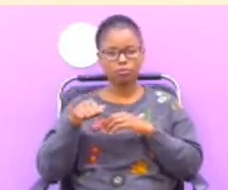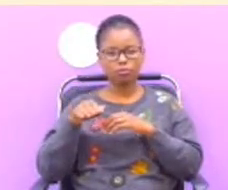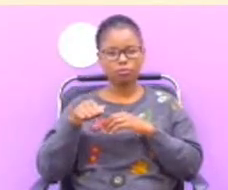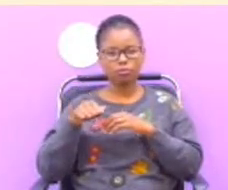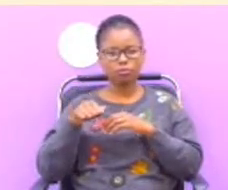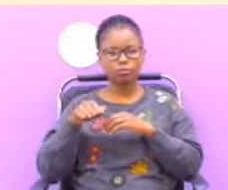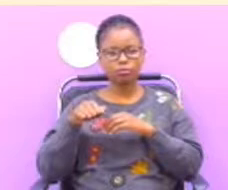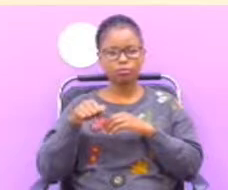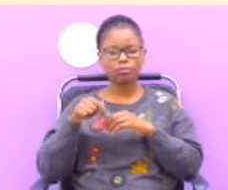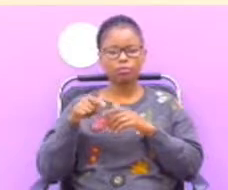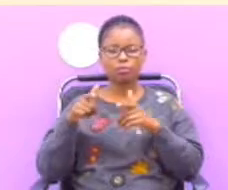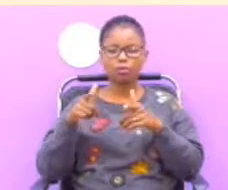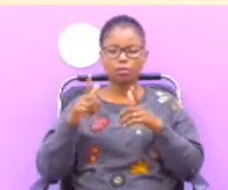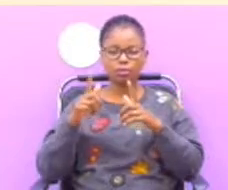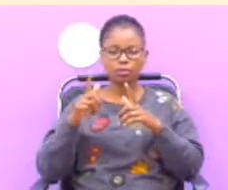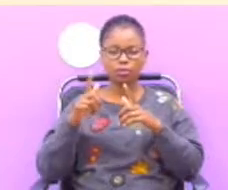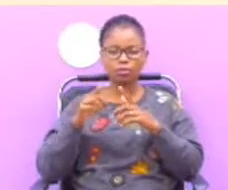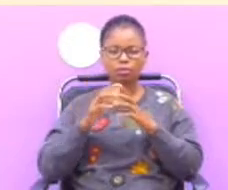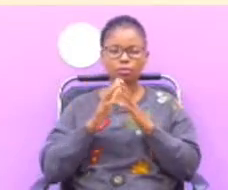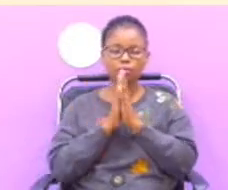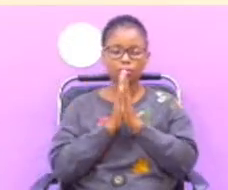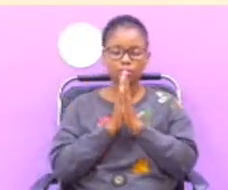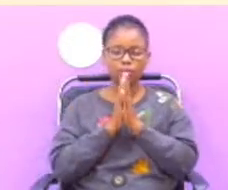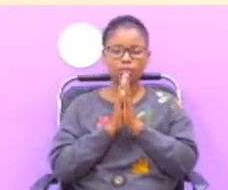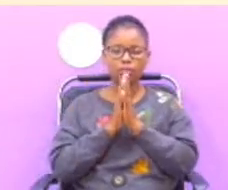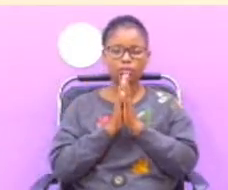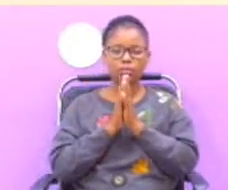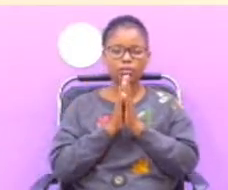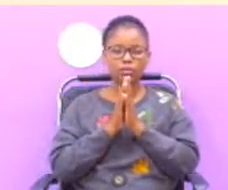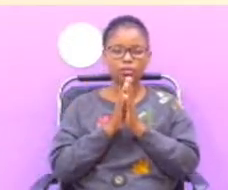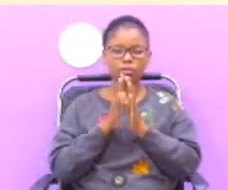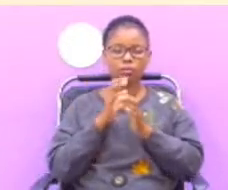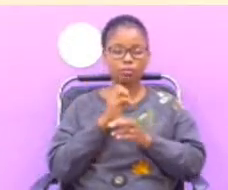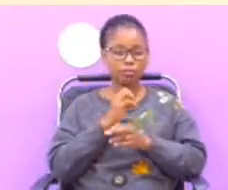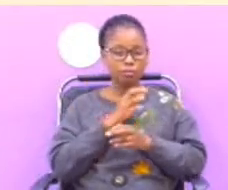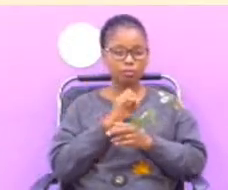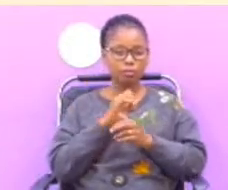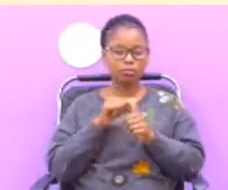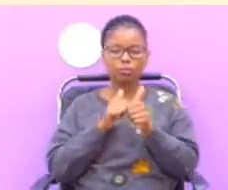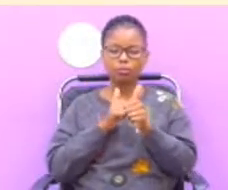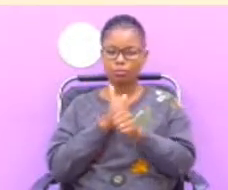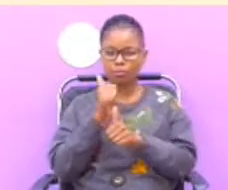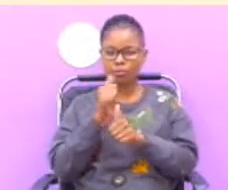leketobe tukihoe matikomago na tigwitigira ati matigakurume